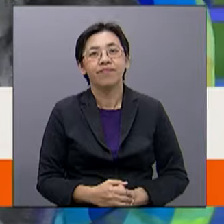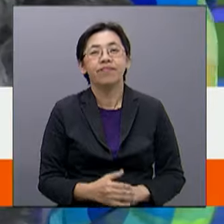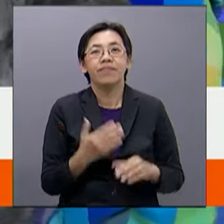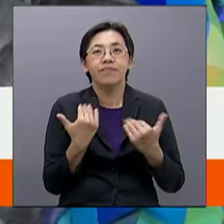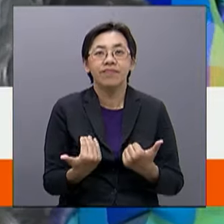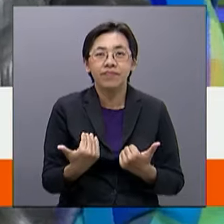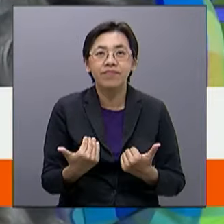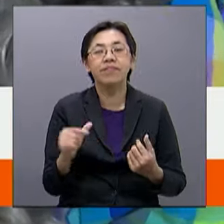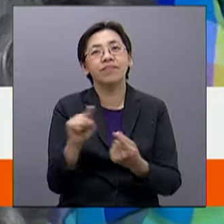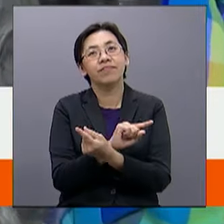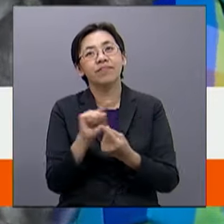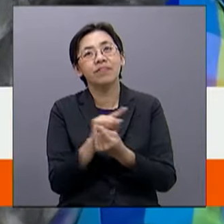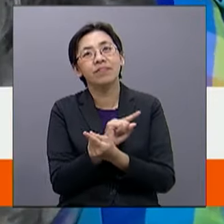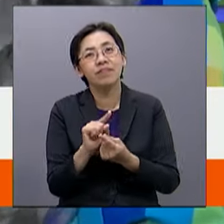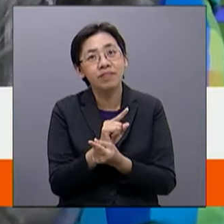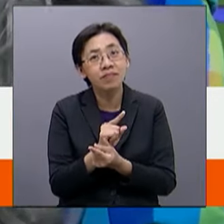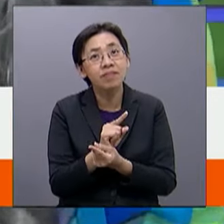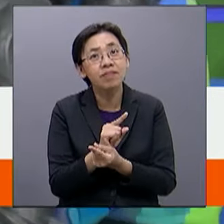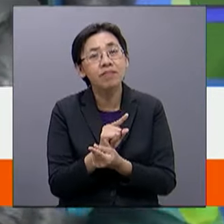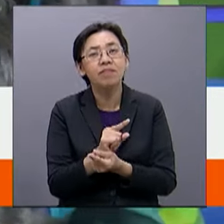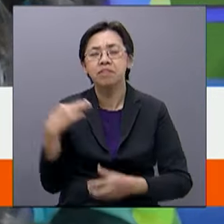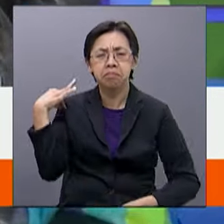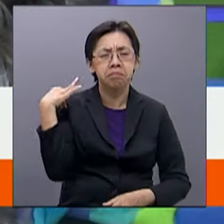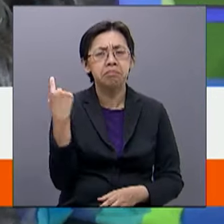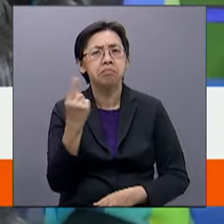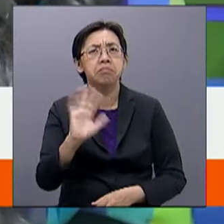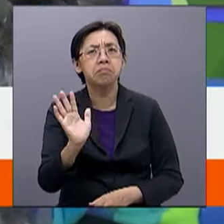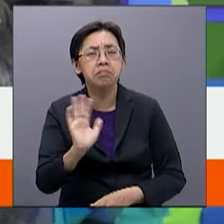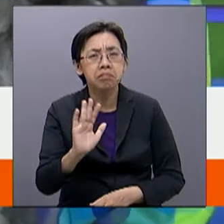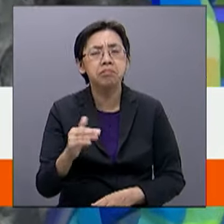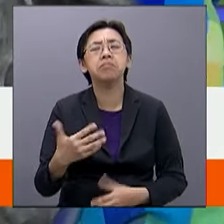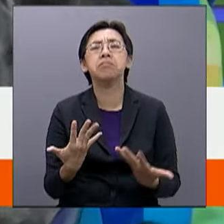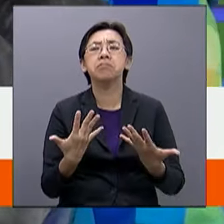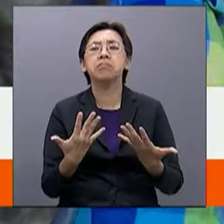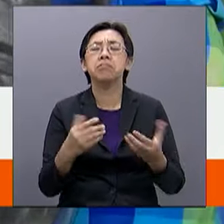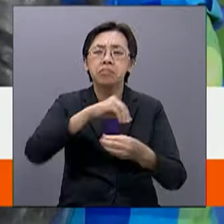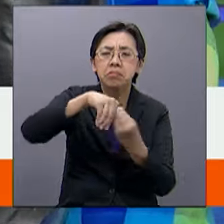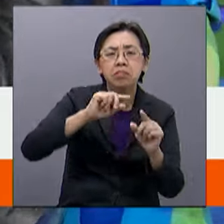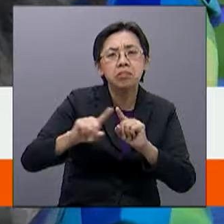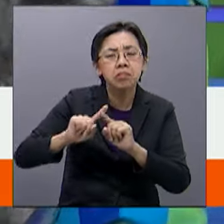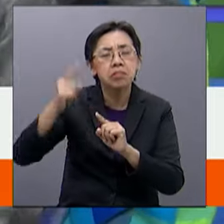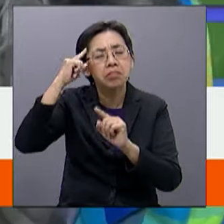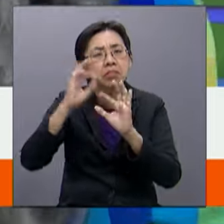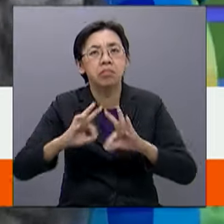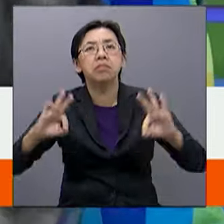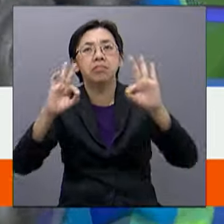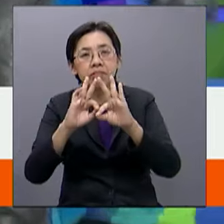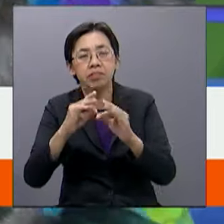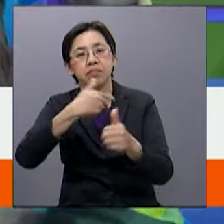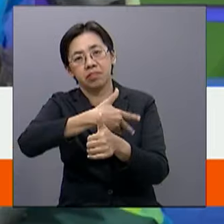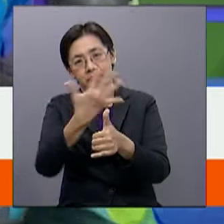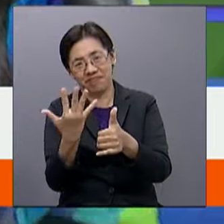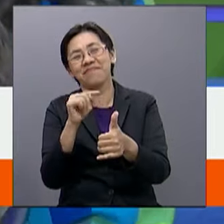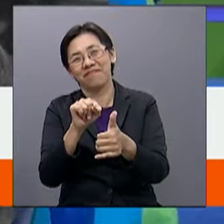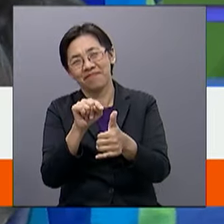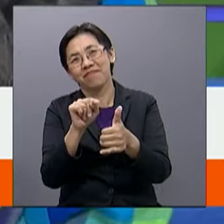ทางสังคมไม่ใช่แค่อุตสาหกรรมแฟชั่นค่ะก็อุตสาหกรรมอื่นๆด้วยก็หันมาเล็งเห็นถึงความสำคัญของความหลากหลายมากยิ่งขึ้นก็เ